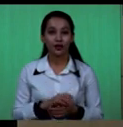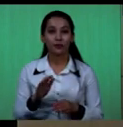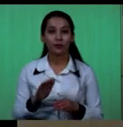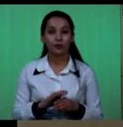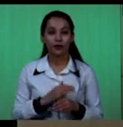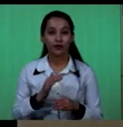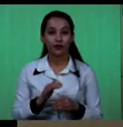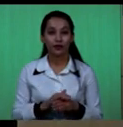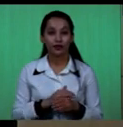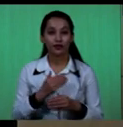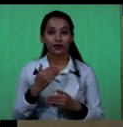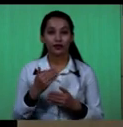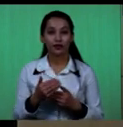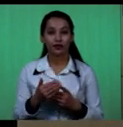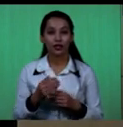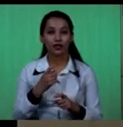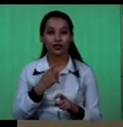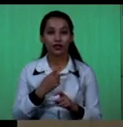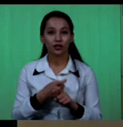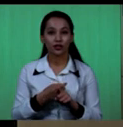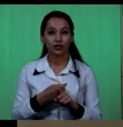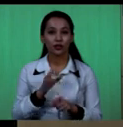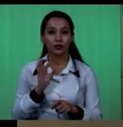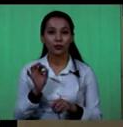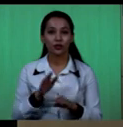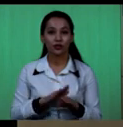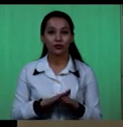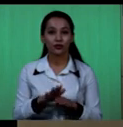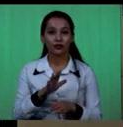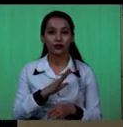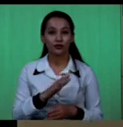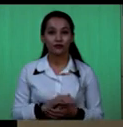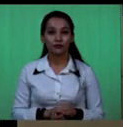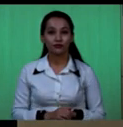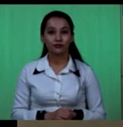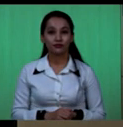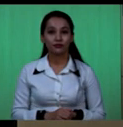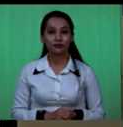Barakalla. Unday bo'lsa, siz tenglamalarni to'g'ri bajargansiz.